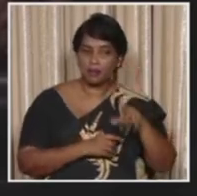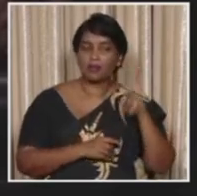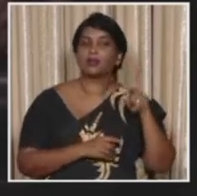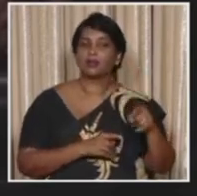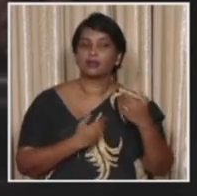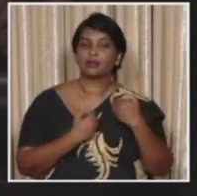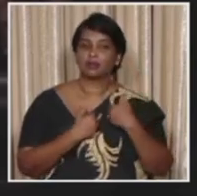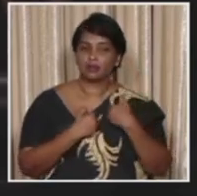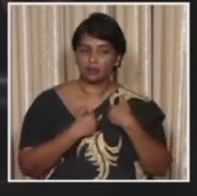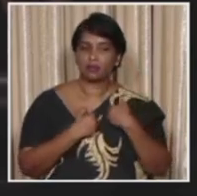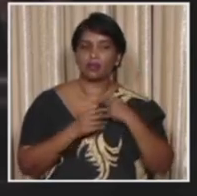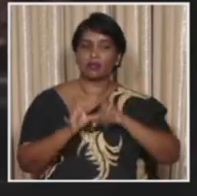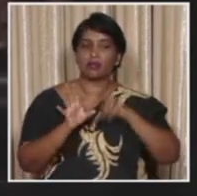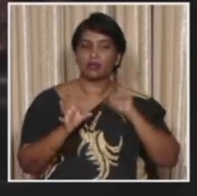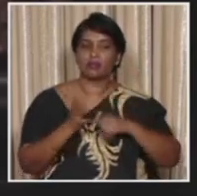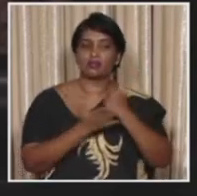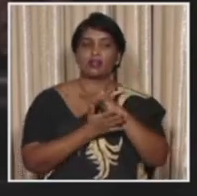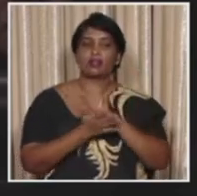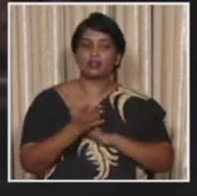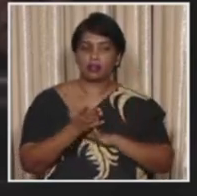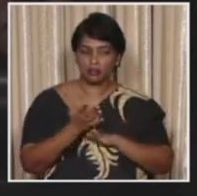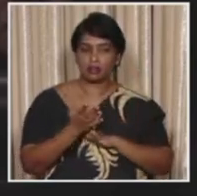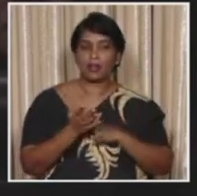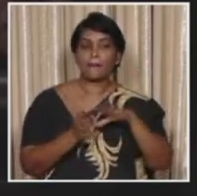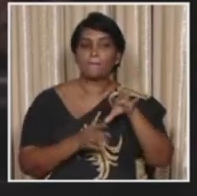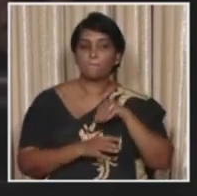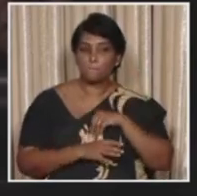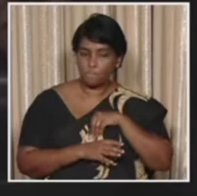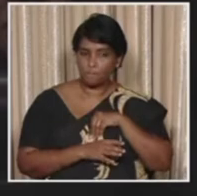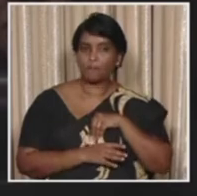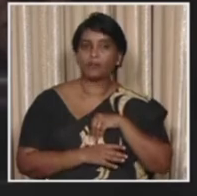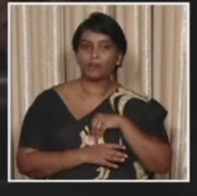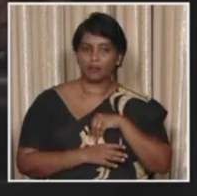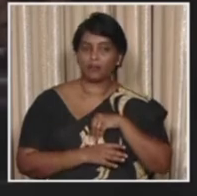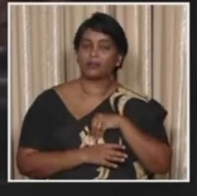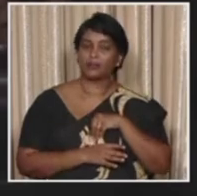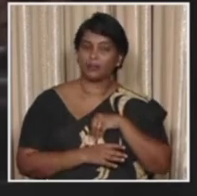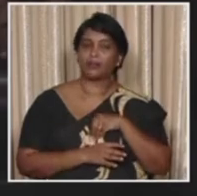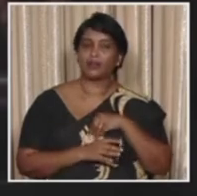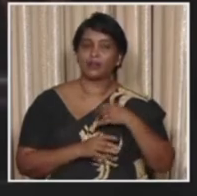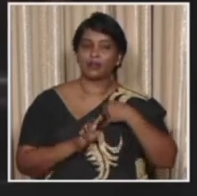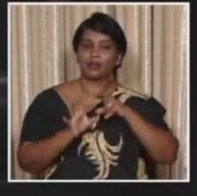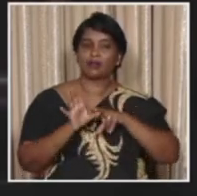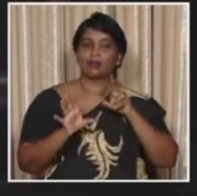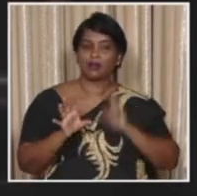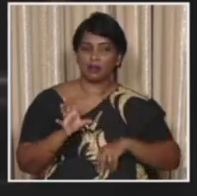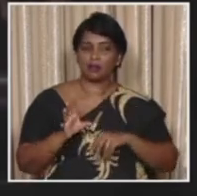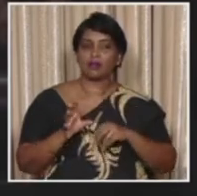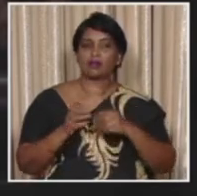මගේ ඒ ඉලාස්වීමේ ලිපිය නීතියානුකූලව පිළිඅරගෙන මට මගේ සමග ගැනීමේ අවස්ථාව